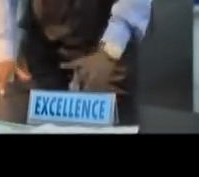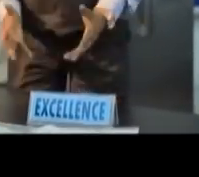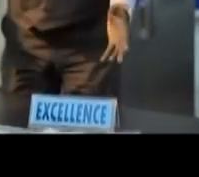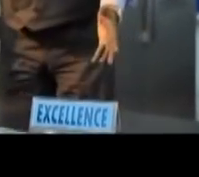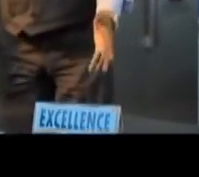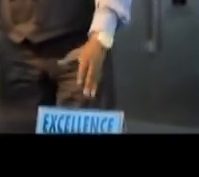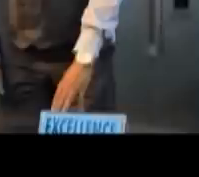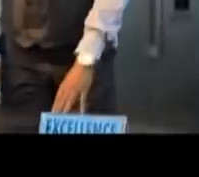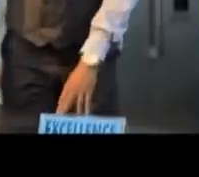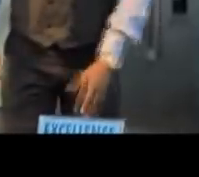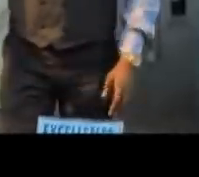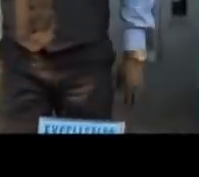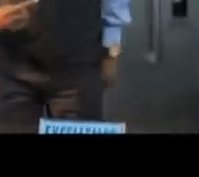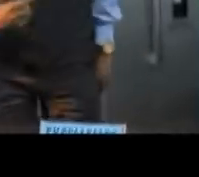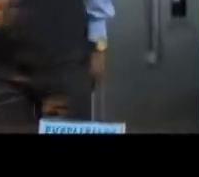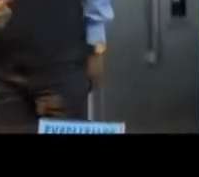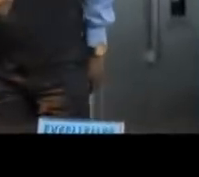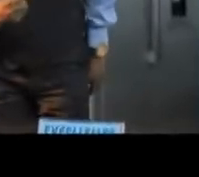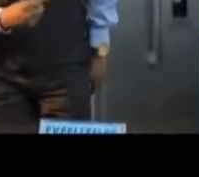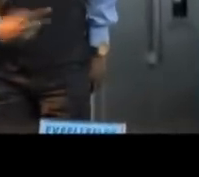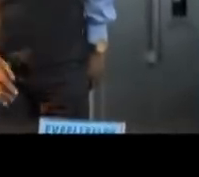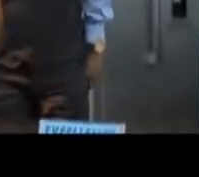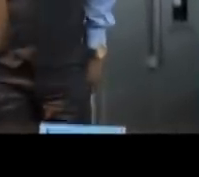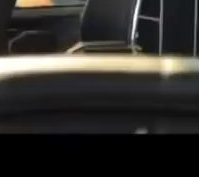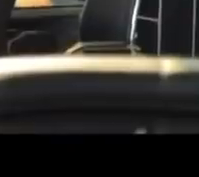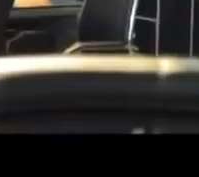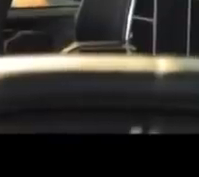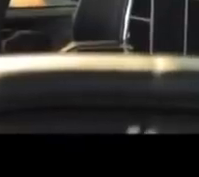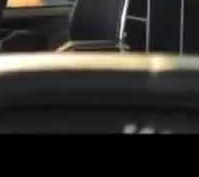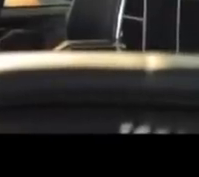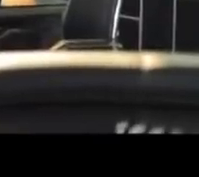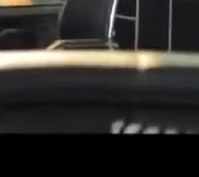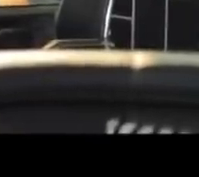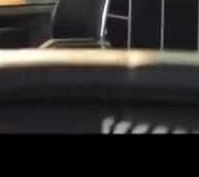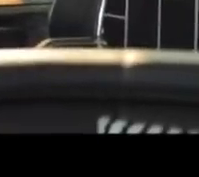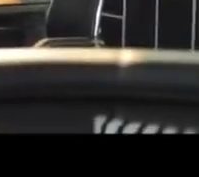Excellence, c'est foutu. Les inspecteurs de l'IGF sont là.